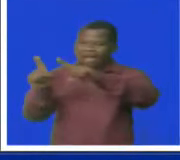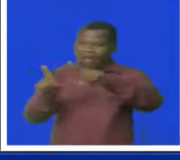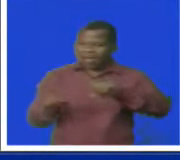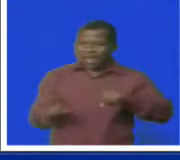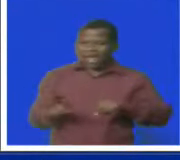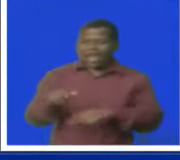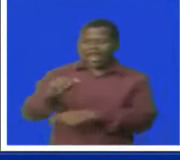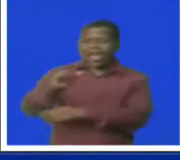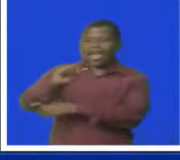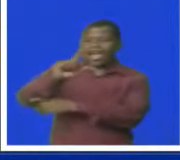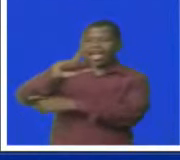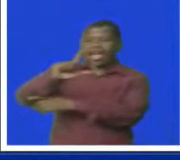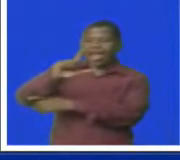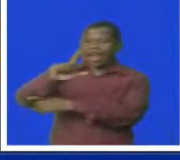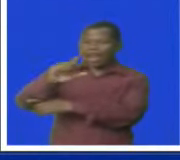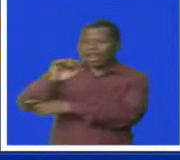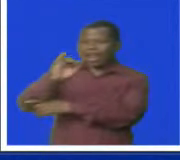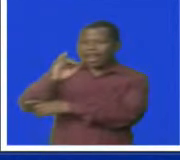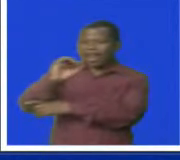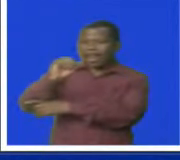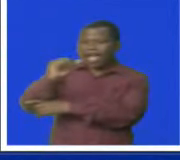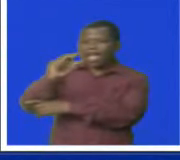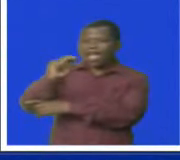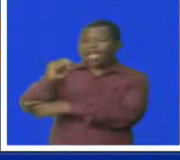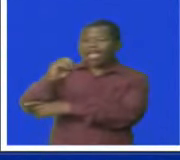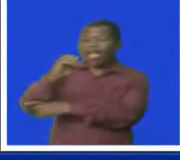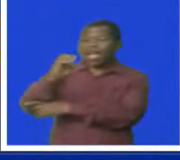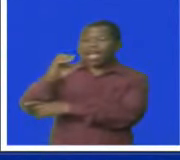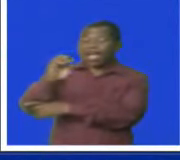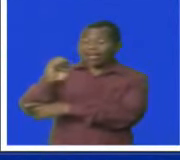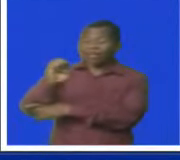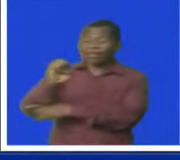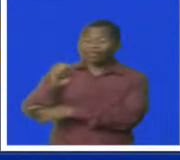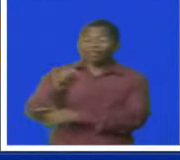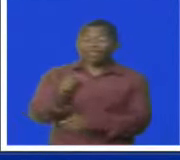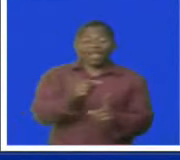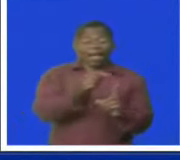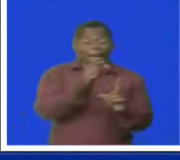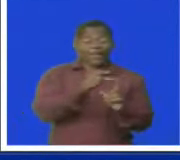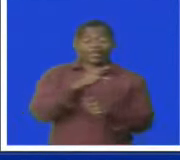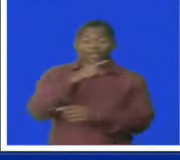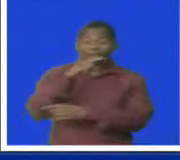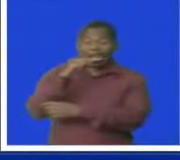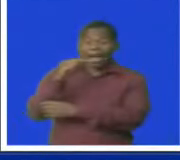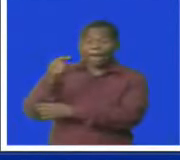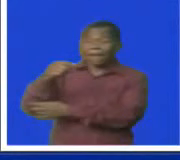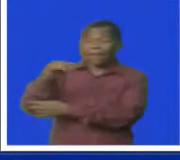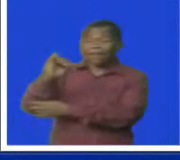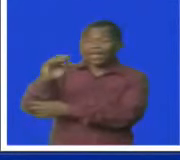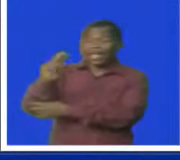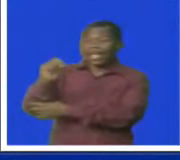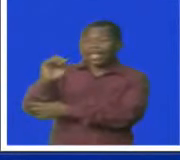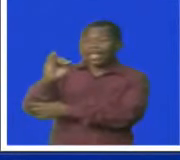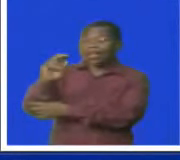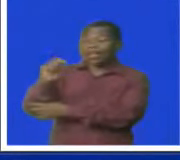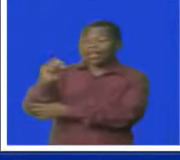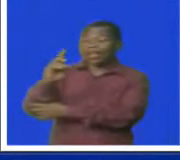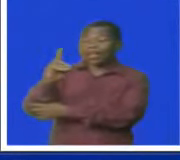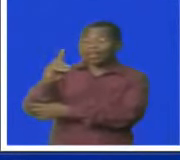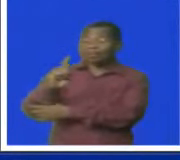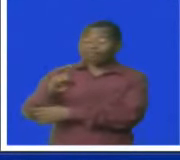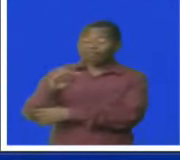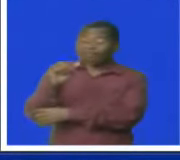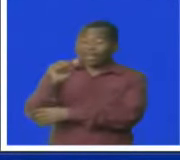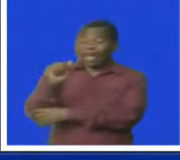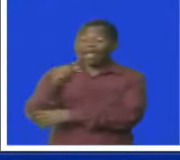bahamba emgomeni welive wekuthi-ke umnotho welive uvuswe tinkampane letitimele pheceleti i-private sector.